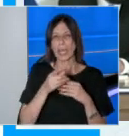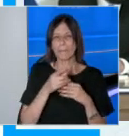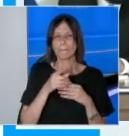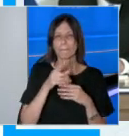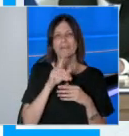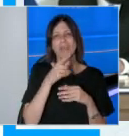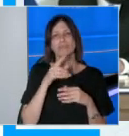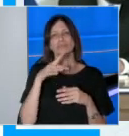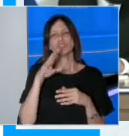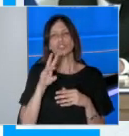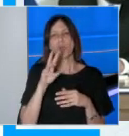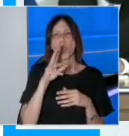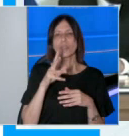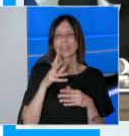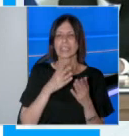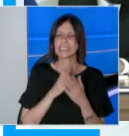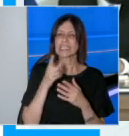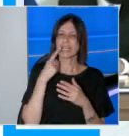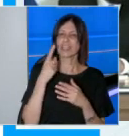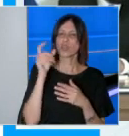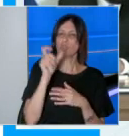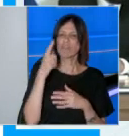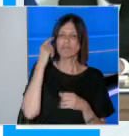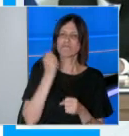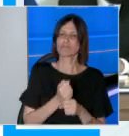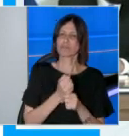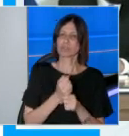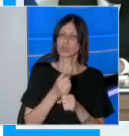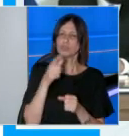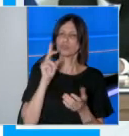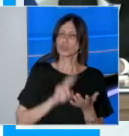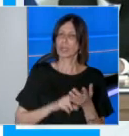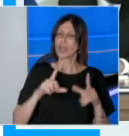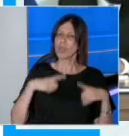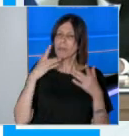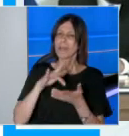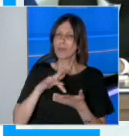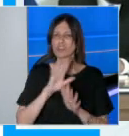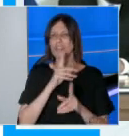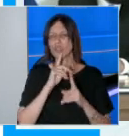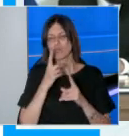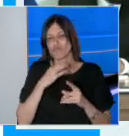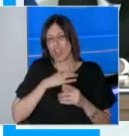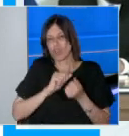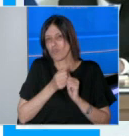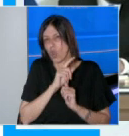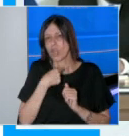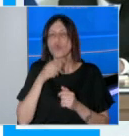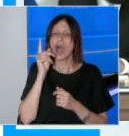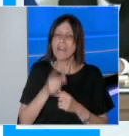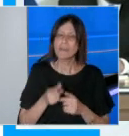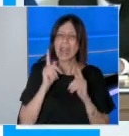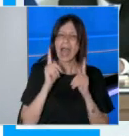תושבים נחושים עומדים על זכותם לחיות במקומות שאין דיון בכלל אם הם שלנו או לא. אנו